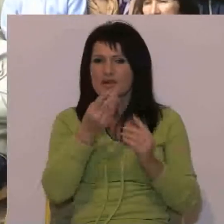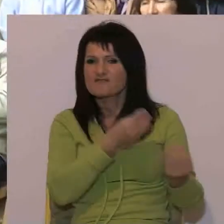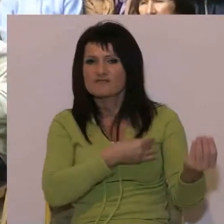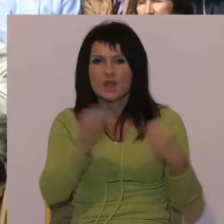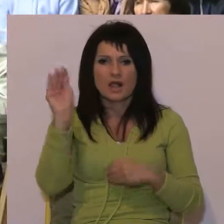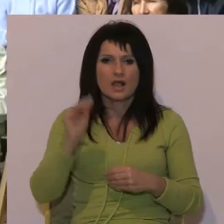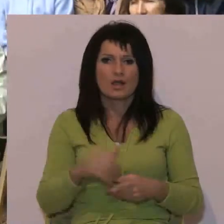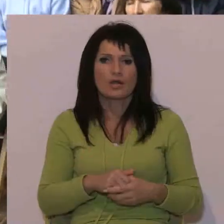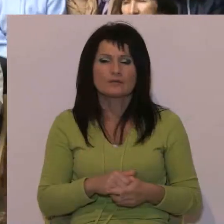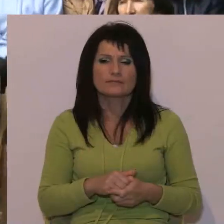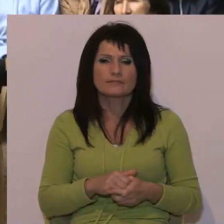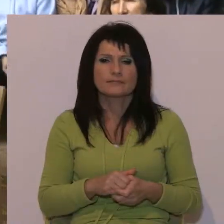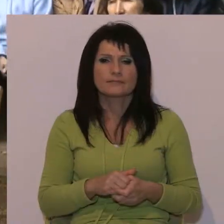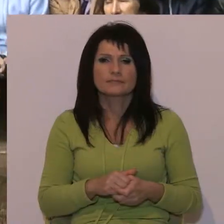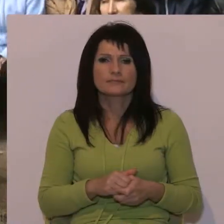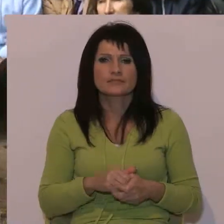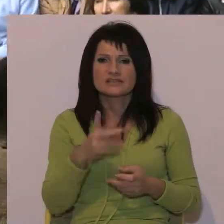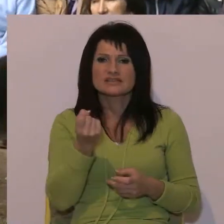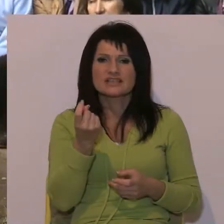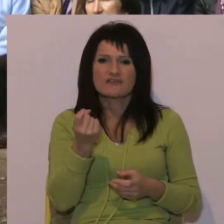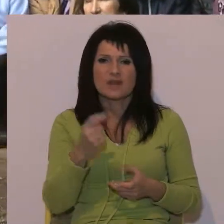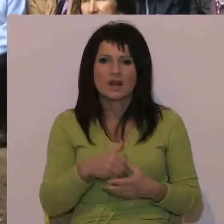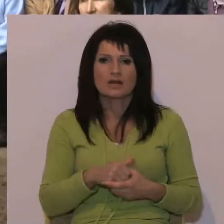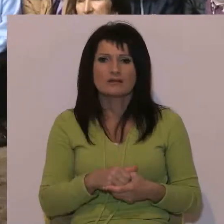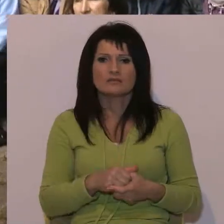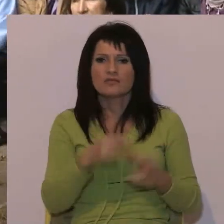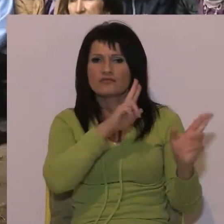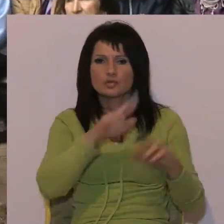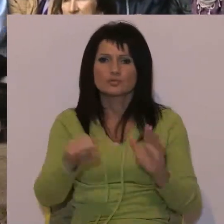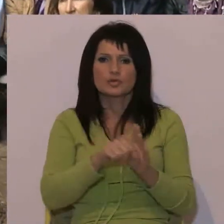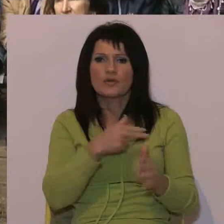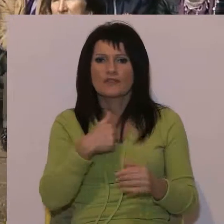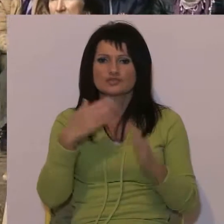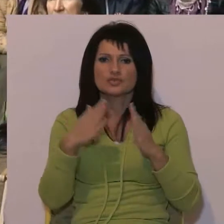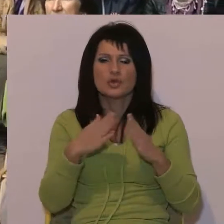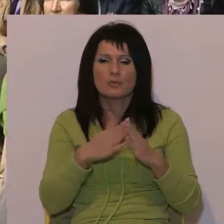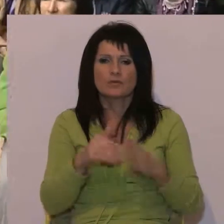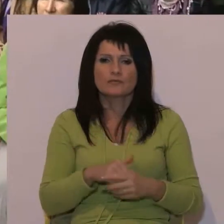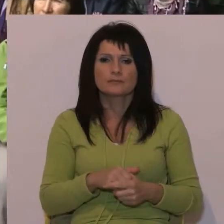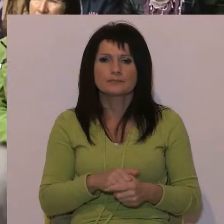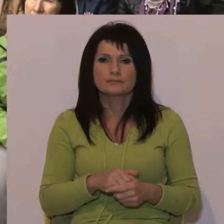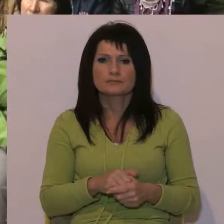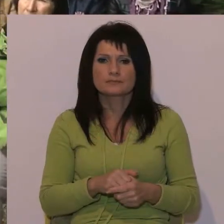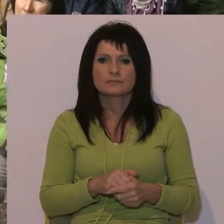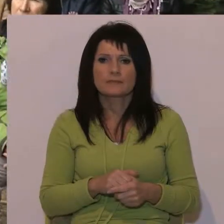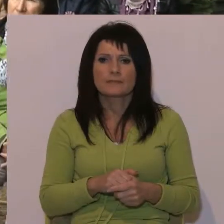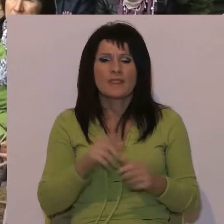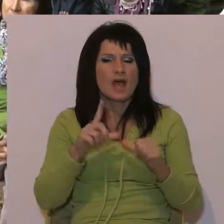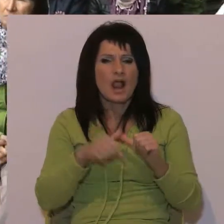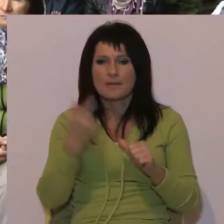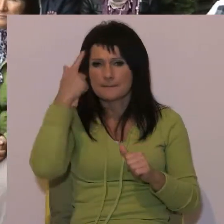wielkiego. I za chwilę wrócimy do naszych domów. Ale